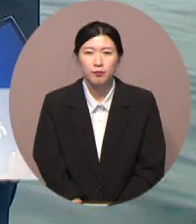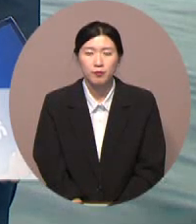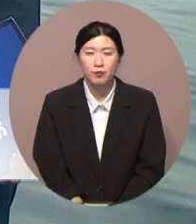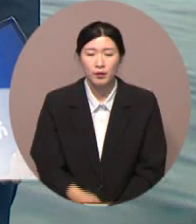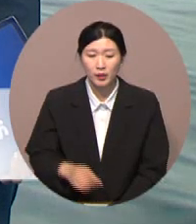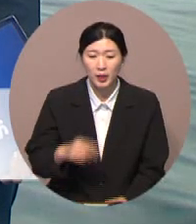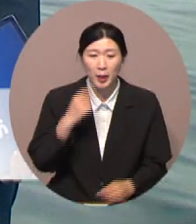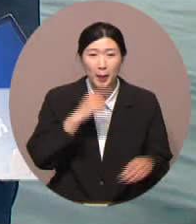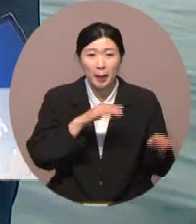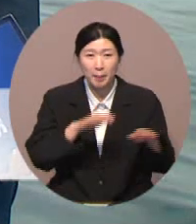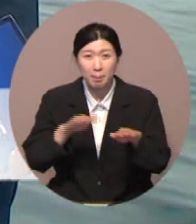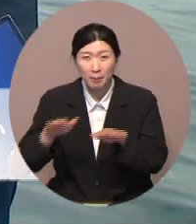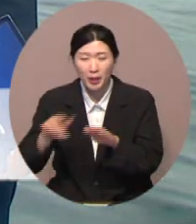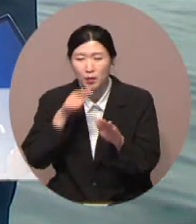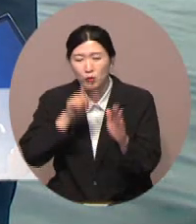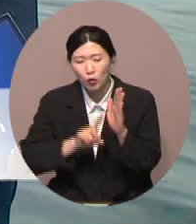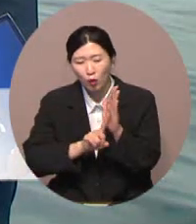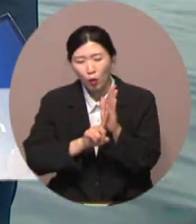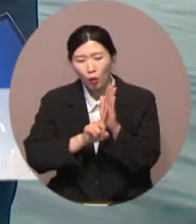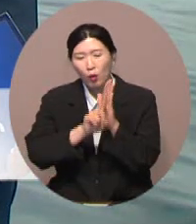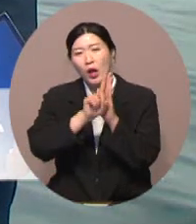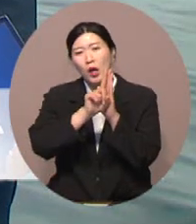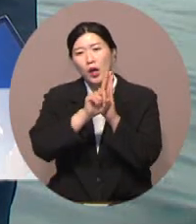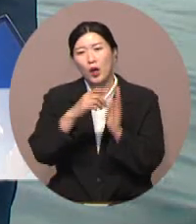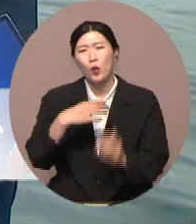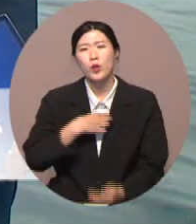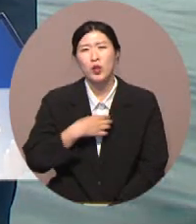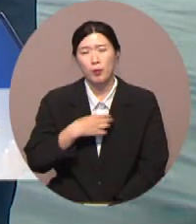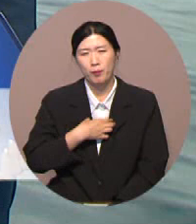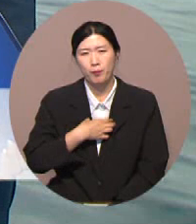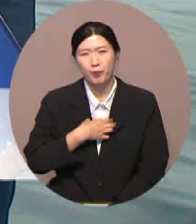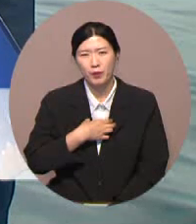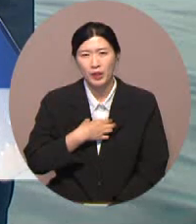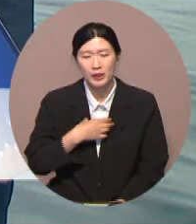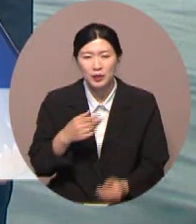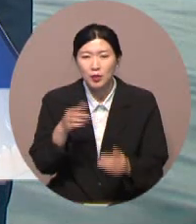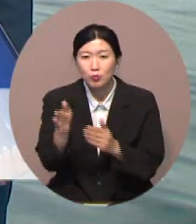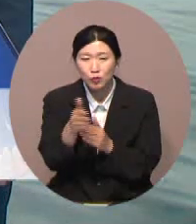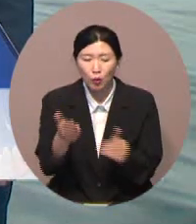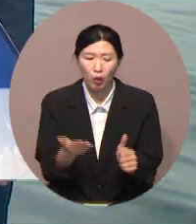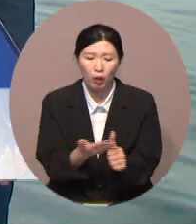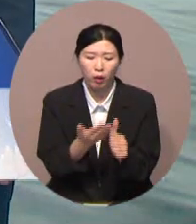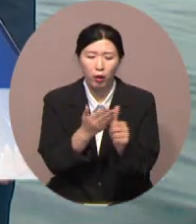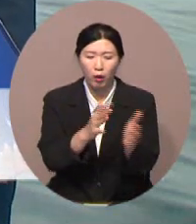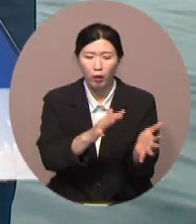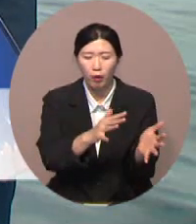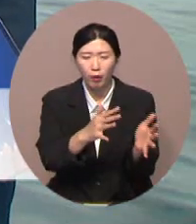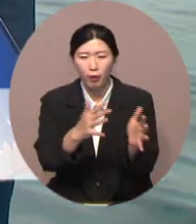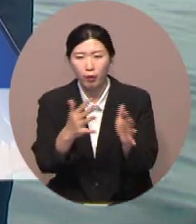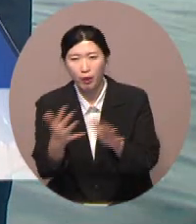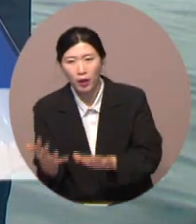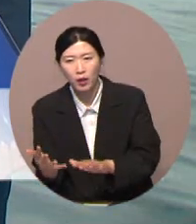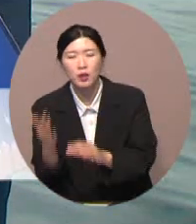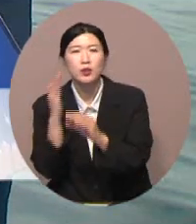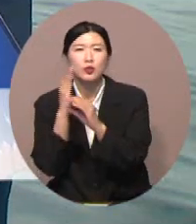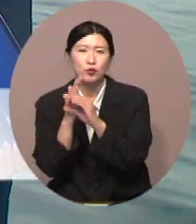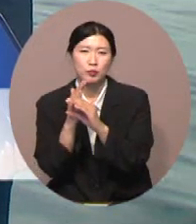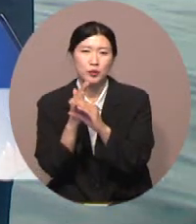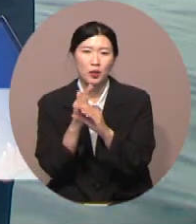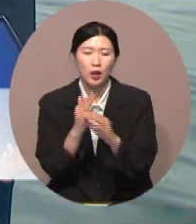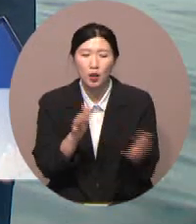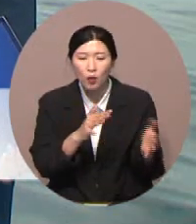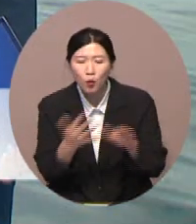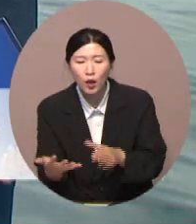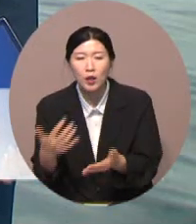천수만 일 때 고수원 경보가 열흘 넘게 이어지면서 양식장 피해가 속출하고 있습니다 고수온의 폐사한